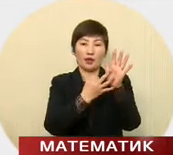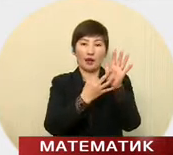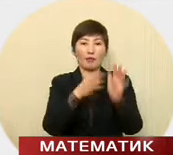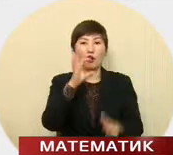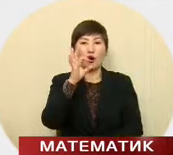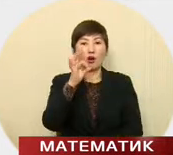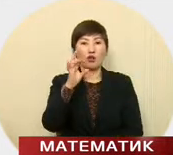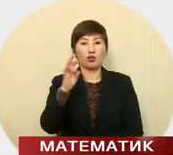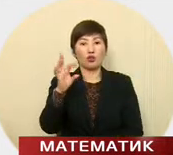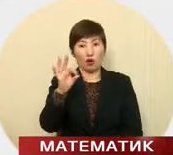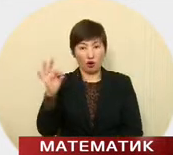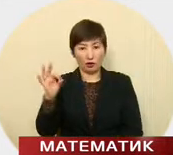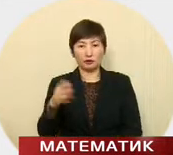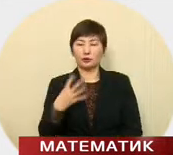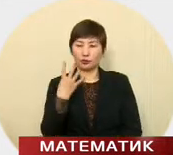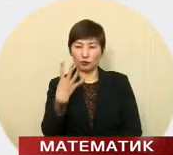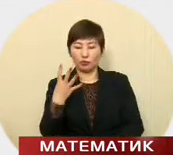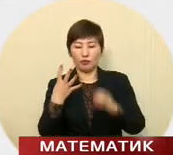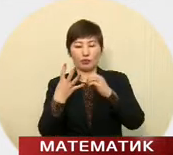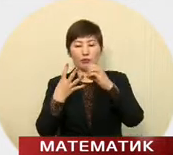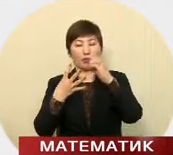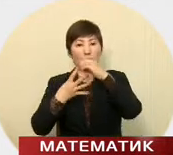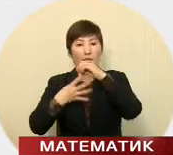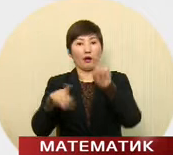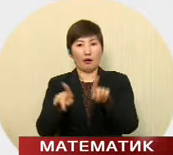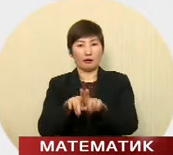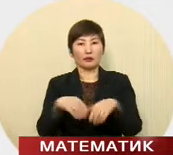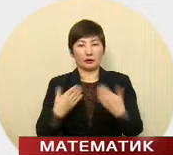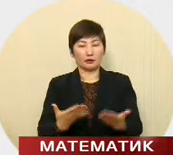бүтэн бөмбөгний зурагтай тэнцүү гэсэн үг байна нэ.